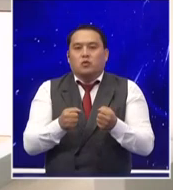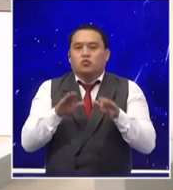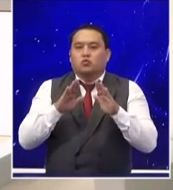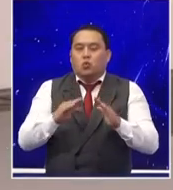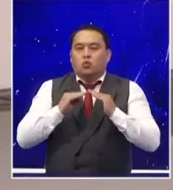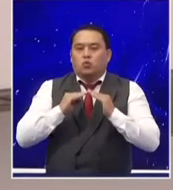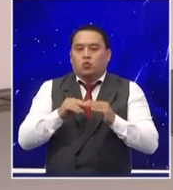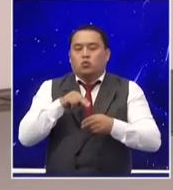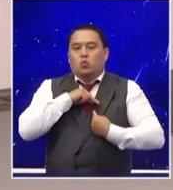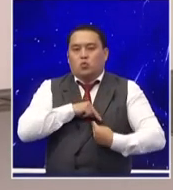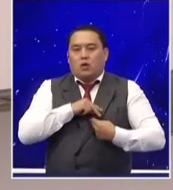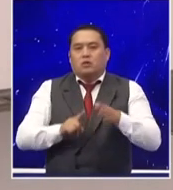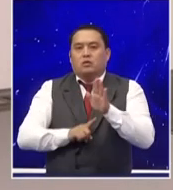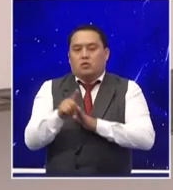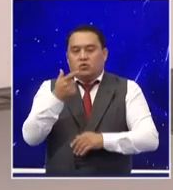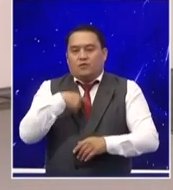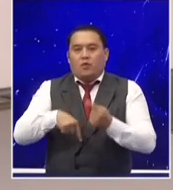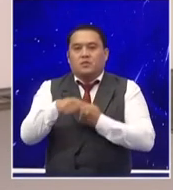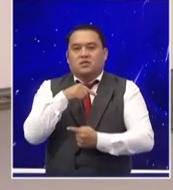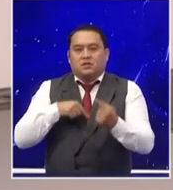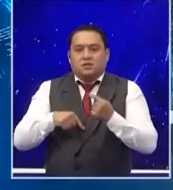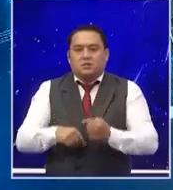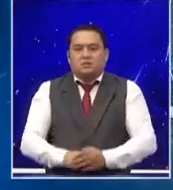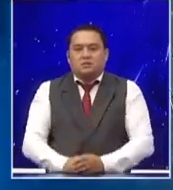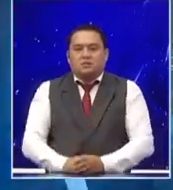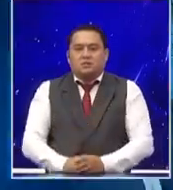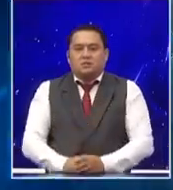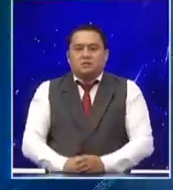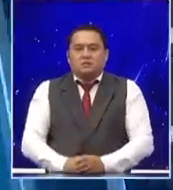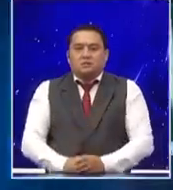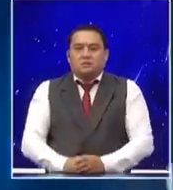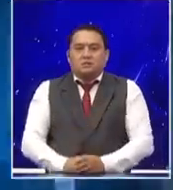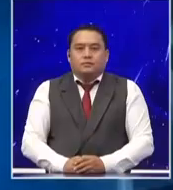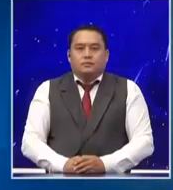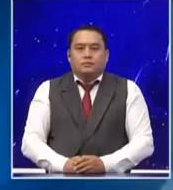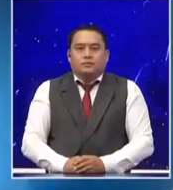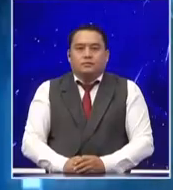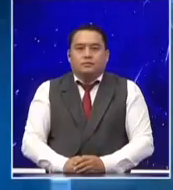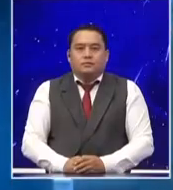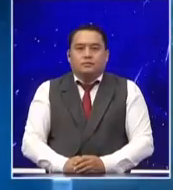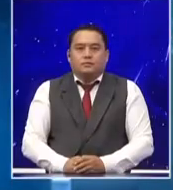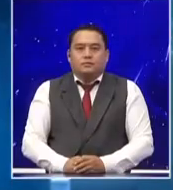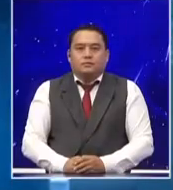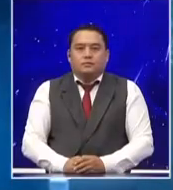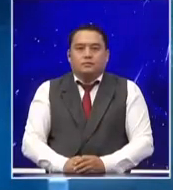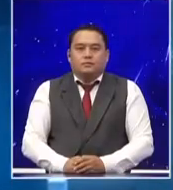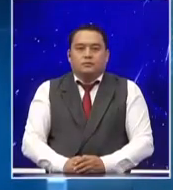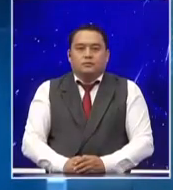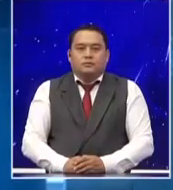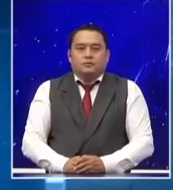трудоустроиться но и начать собственный бизнес были нас мустафа ержан десен телеканал жетысу райымбек ский